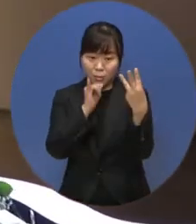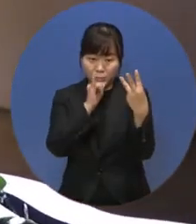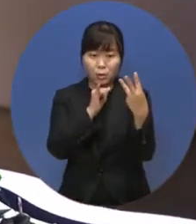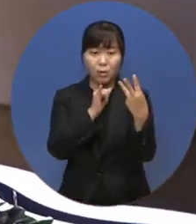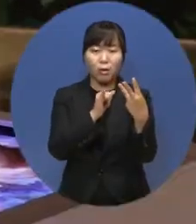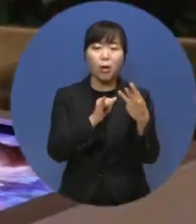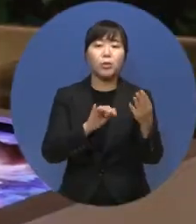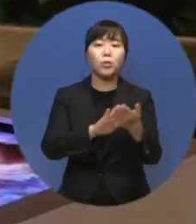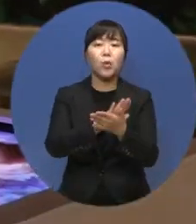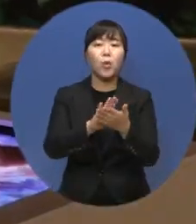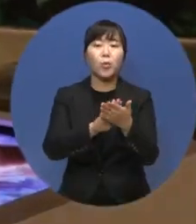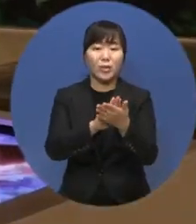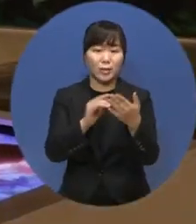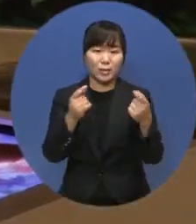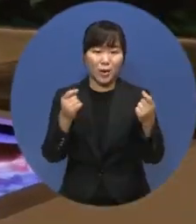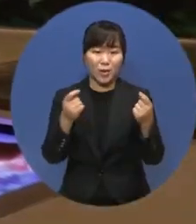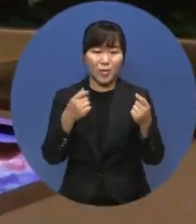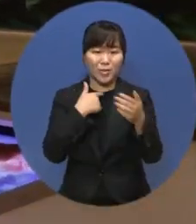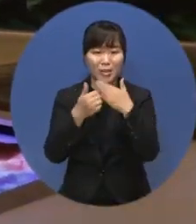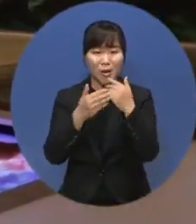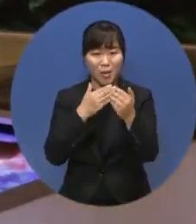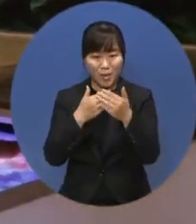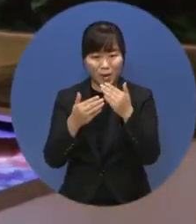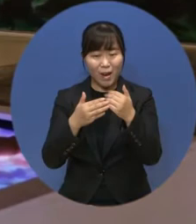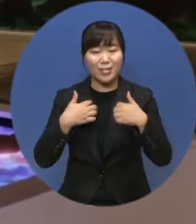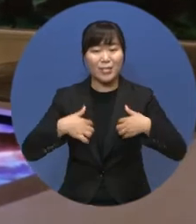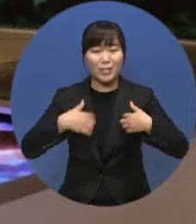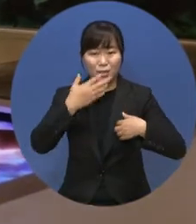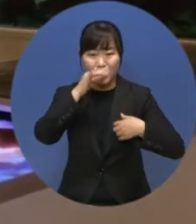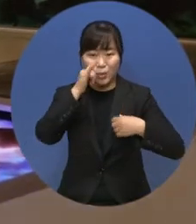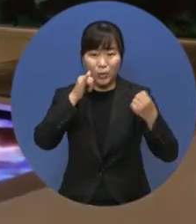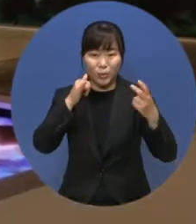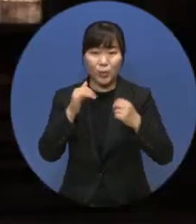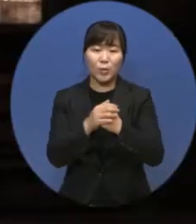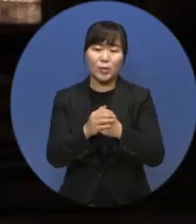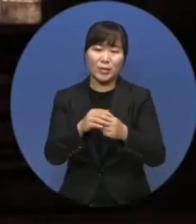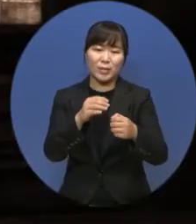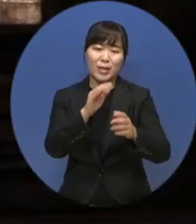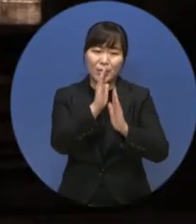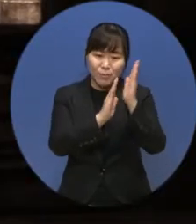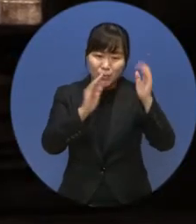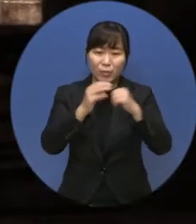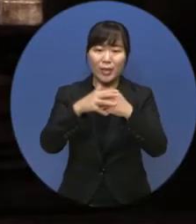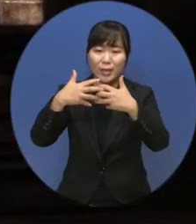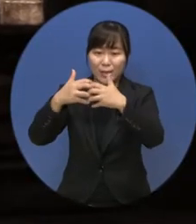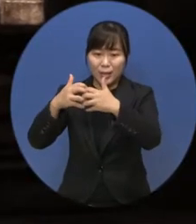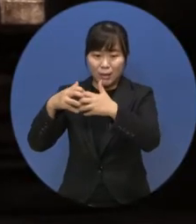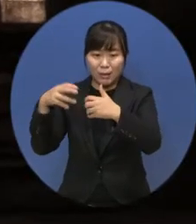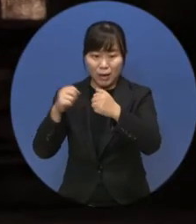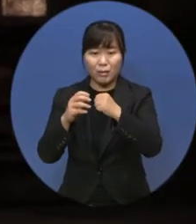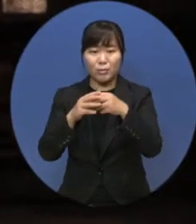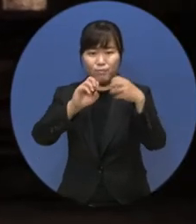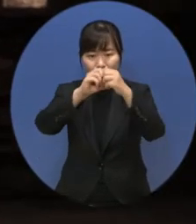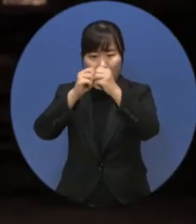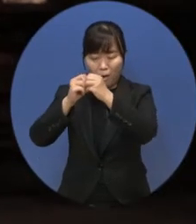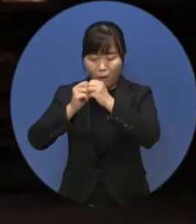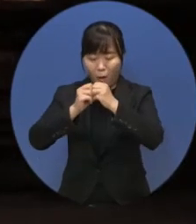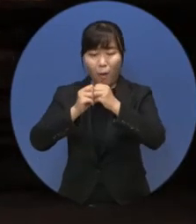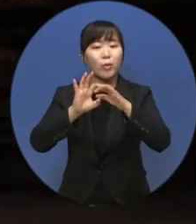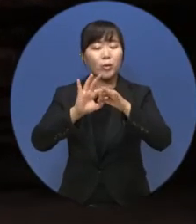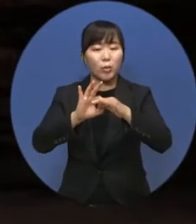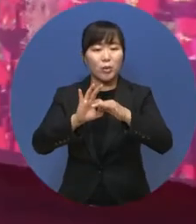작품들을 놀이처럼 체험하면서 즐길 수 있는 공간과 식물과 기계장치를 이용한 설치 작품들을